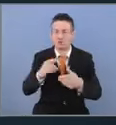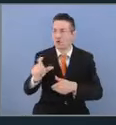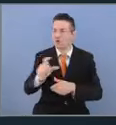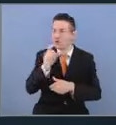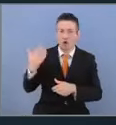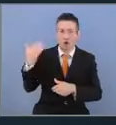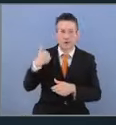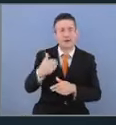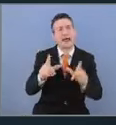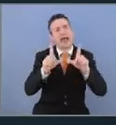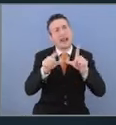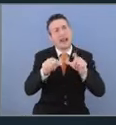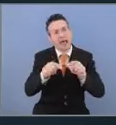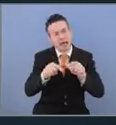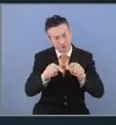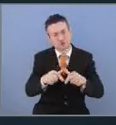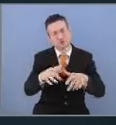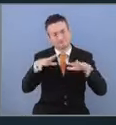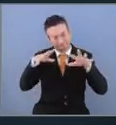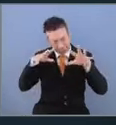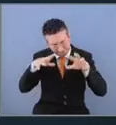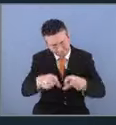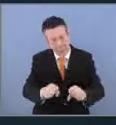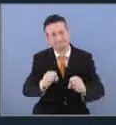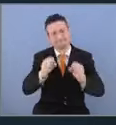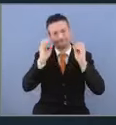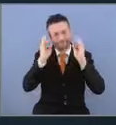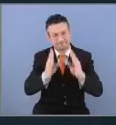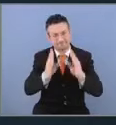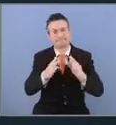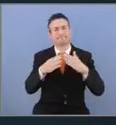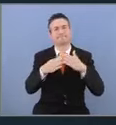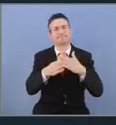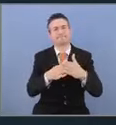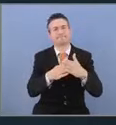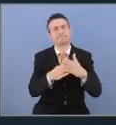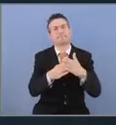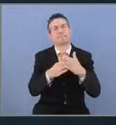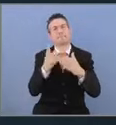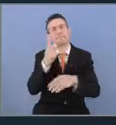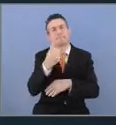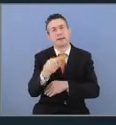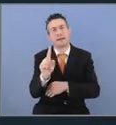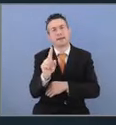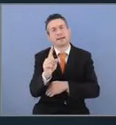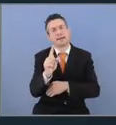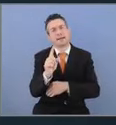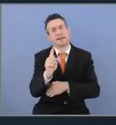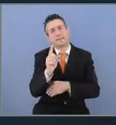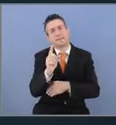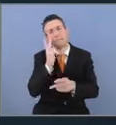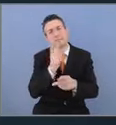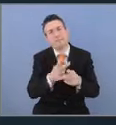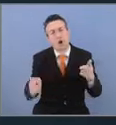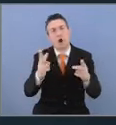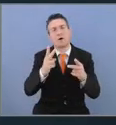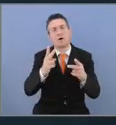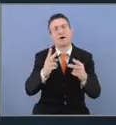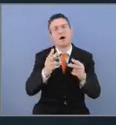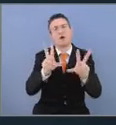fondo la sua parte per diciamo provare a costruire una nuova prospettiva di